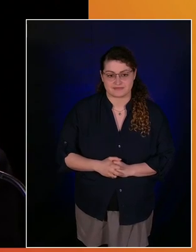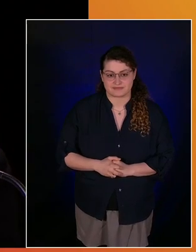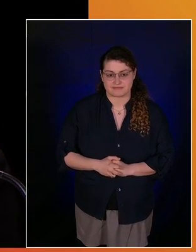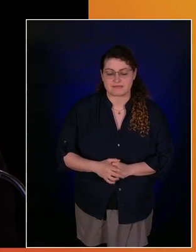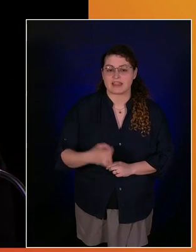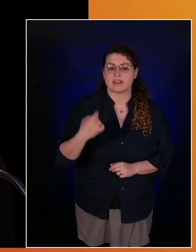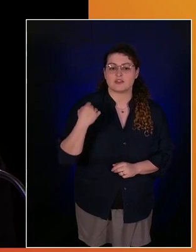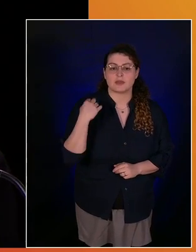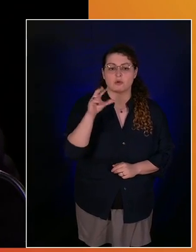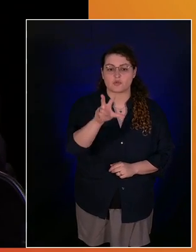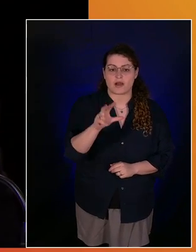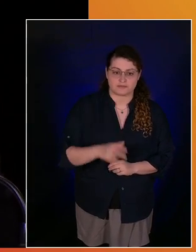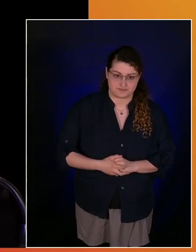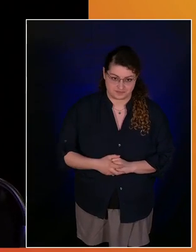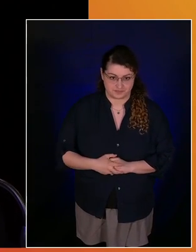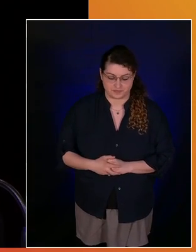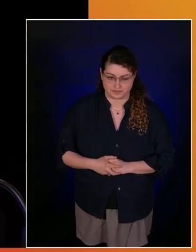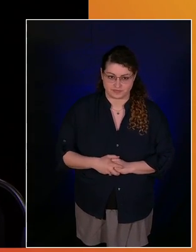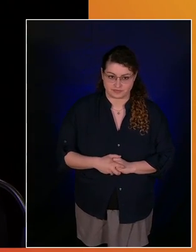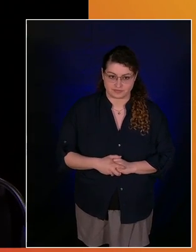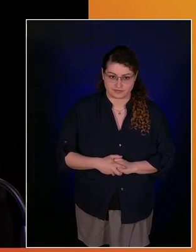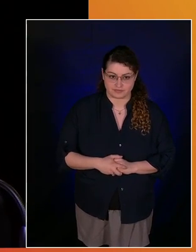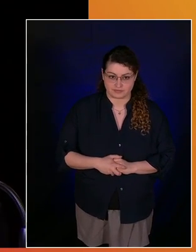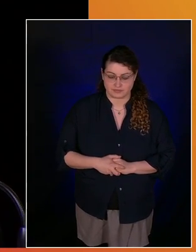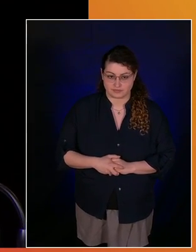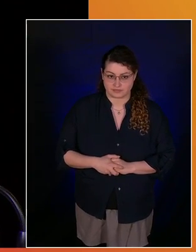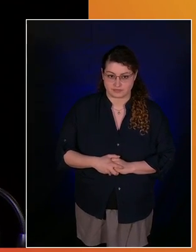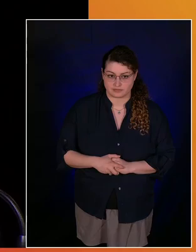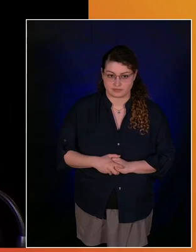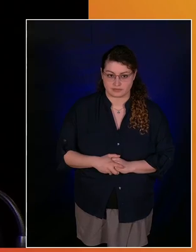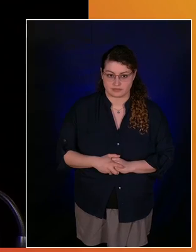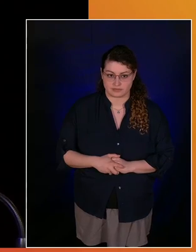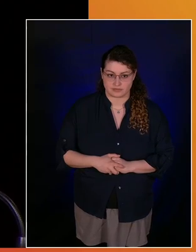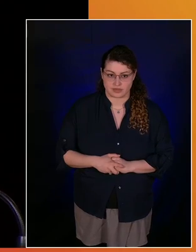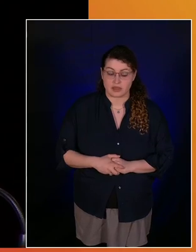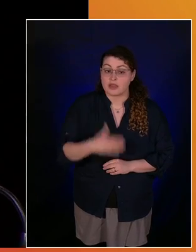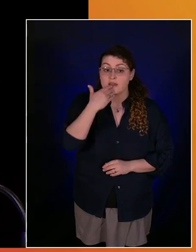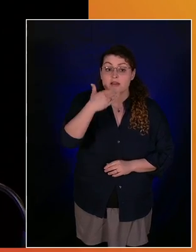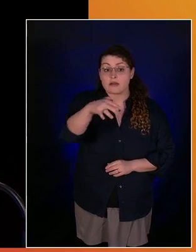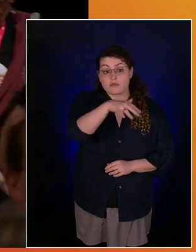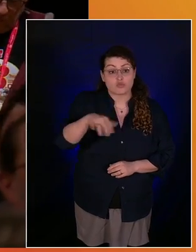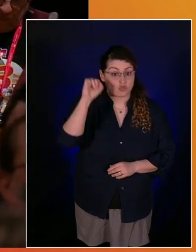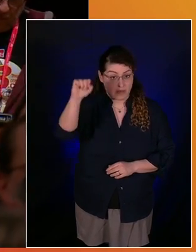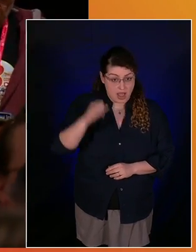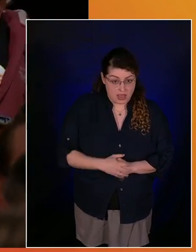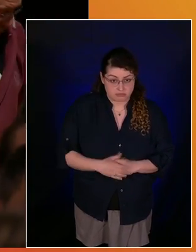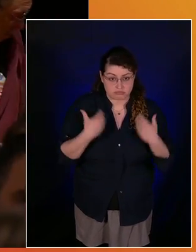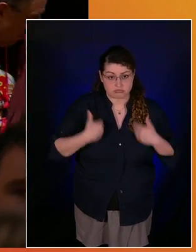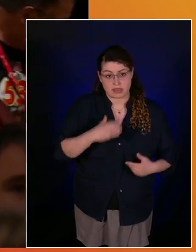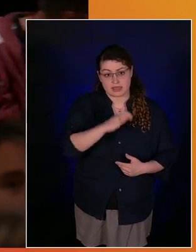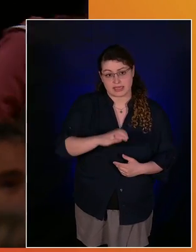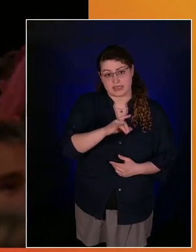micro 3 ah B badge bonjour bonjour camarade Christophe